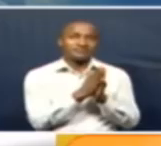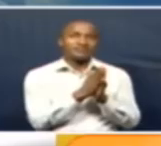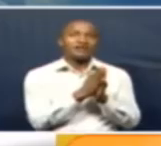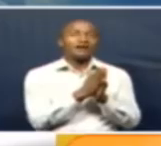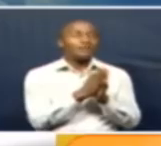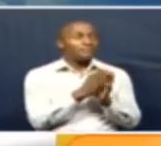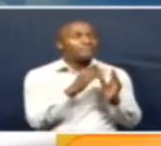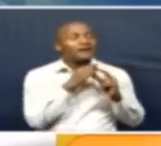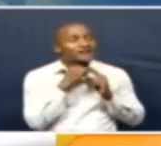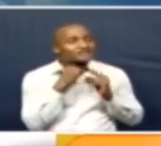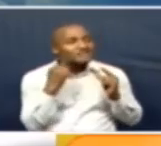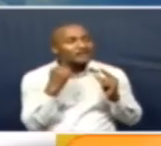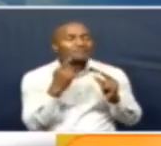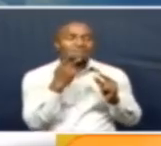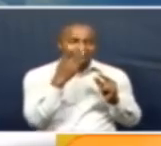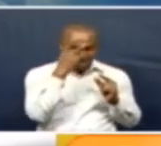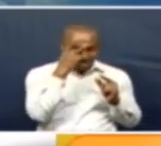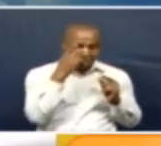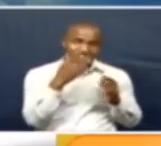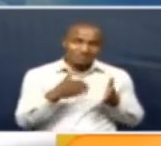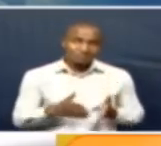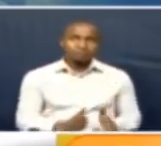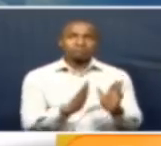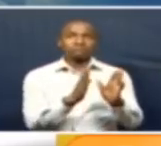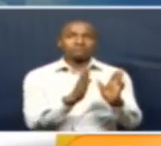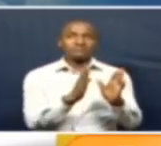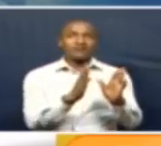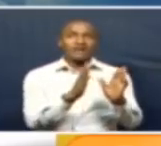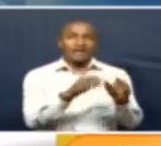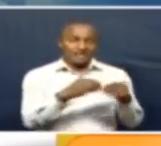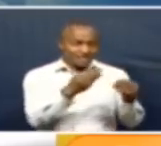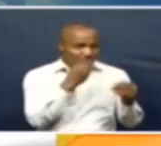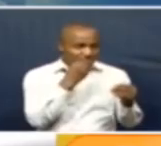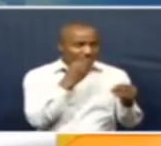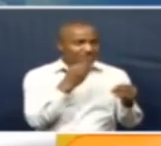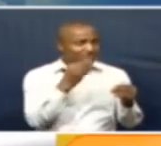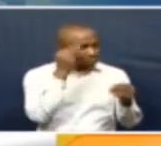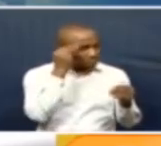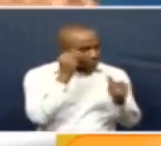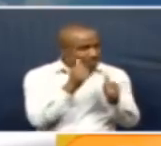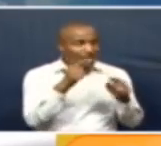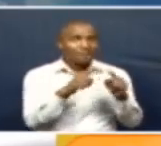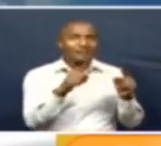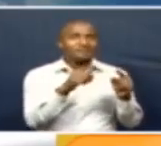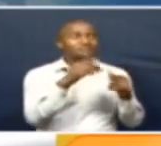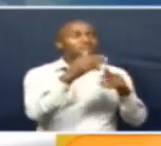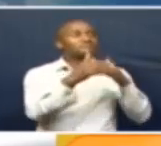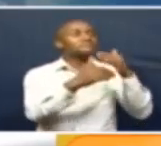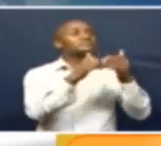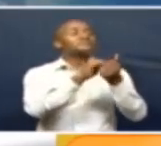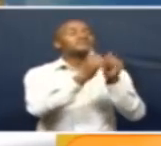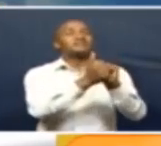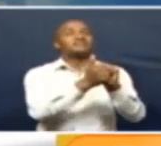hata pasta, hata mtu yoyote anazaa mtu na anapata amempea chakula na amempea masomo, lakini amekataa ile life anakaa